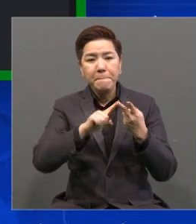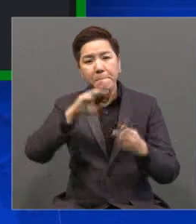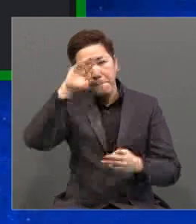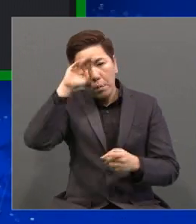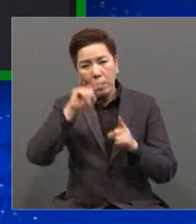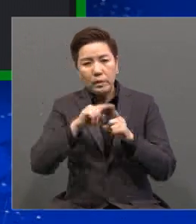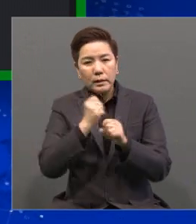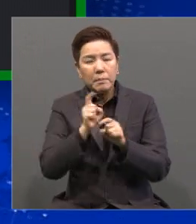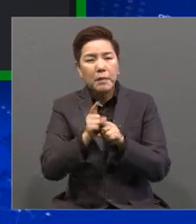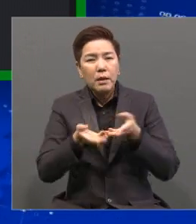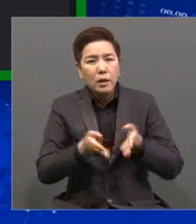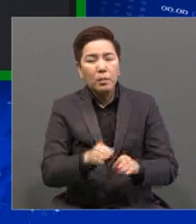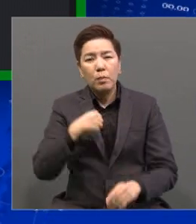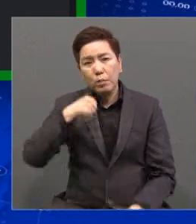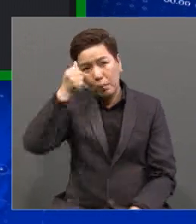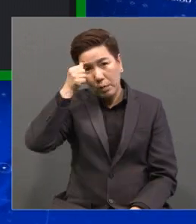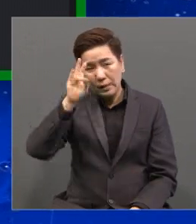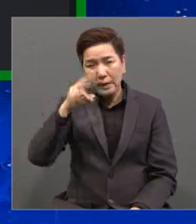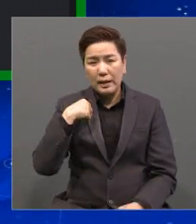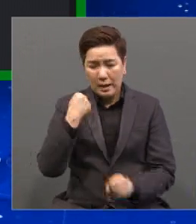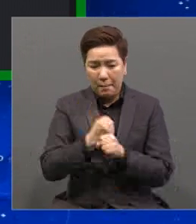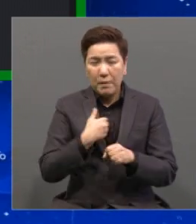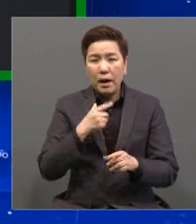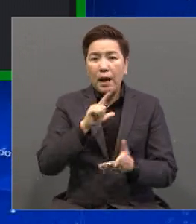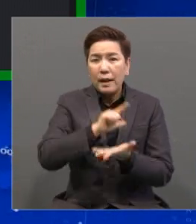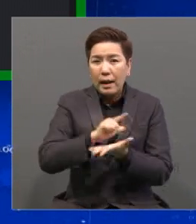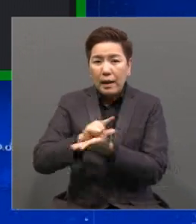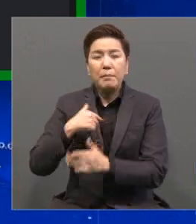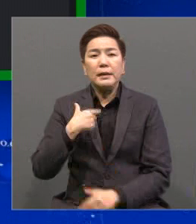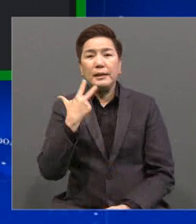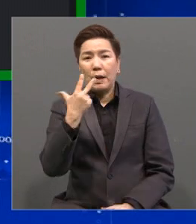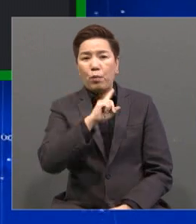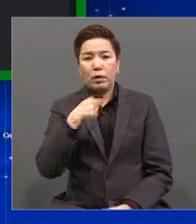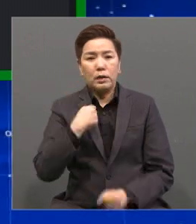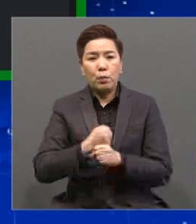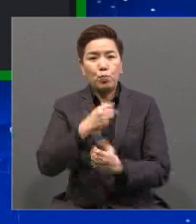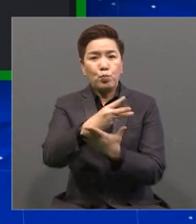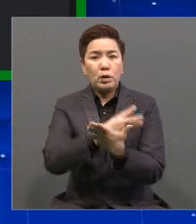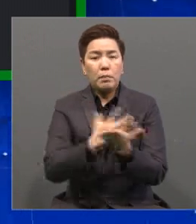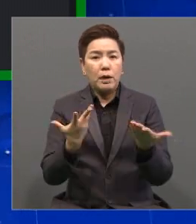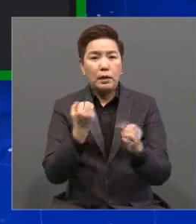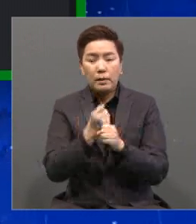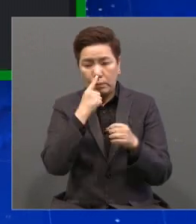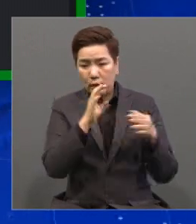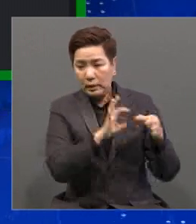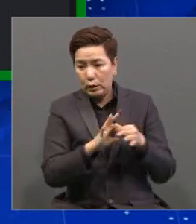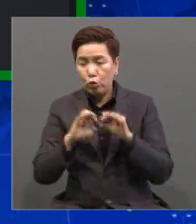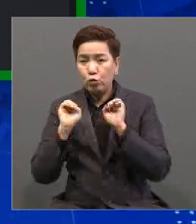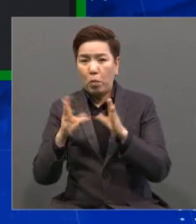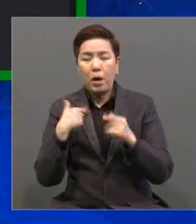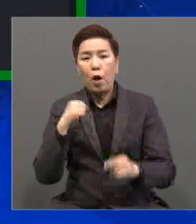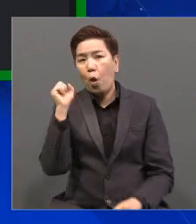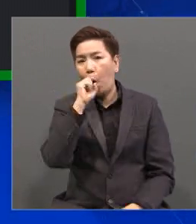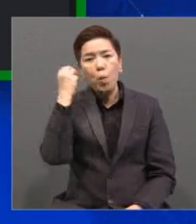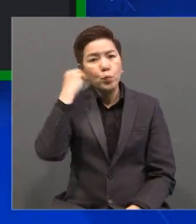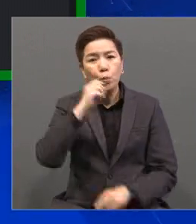แบบทาสมา7วันลาป่วยรอบปีการศึกษา3วันเจนไม่ใช่ครูประจำวิชาไม่มีผลต่อการสอนไม่ได้ร้องเพ